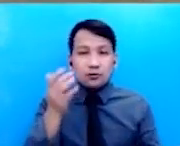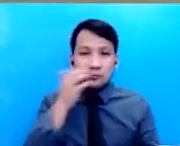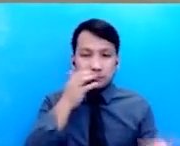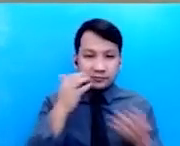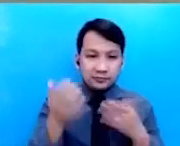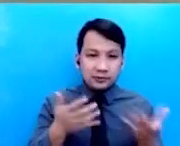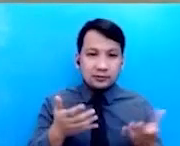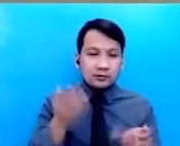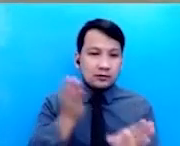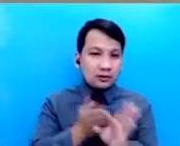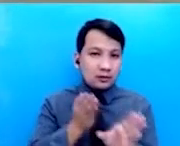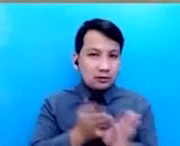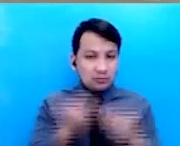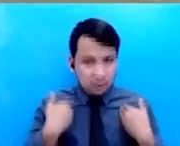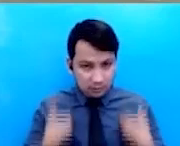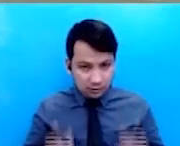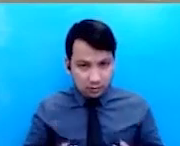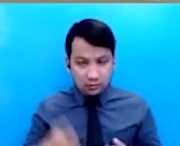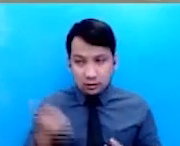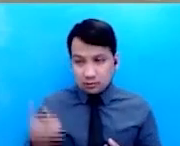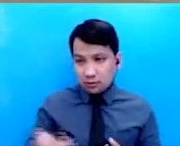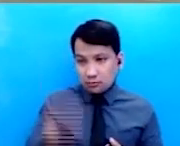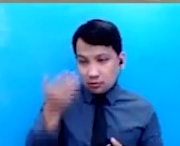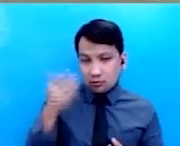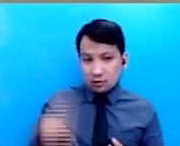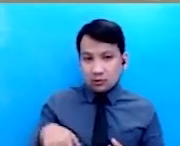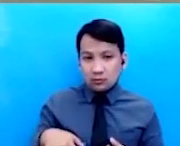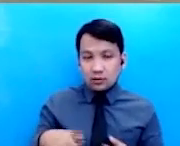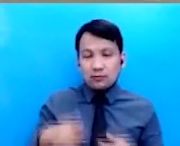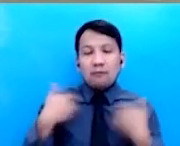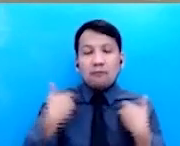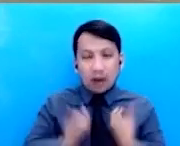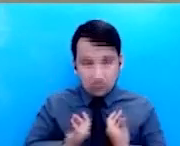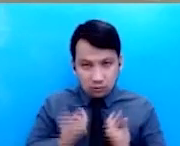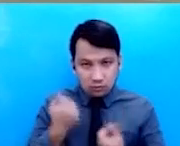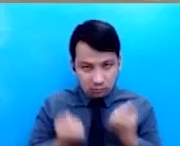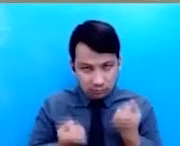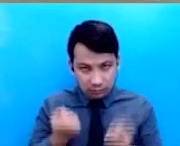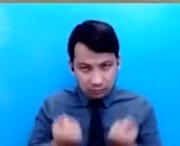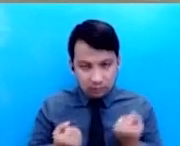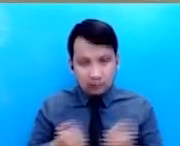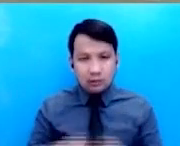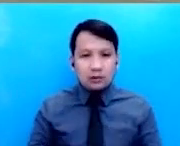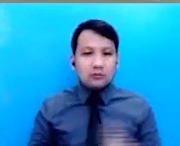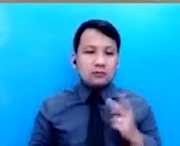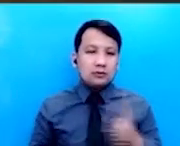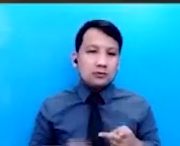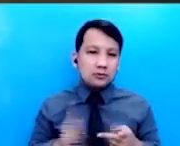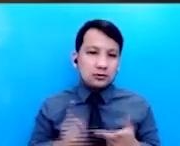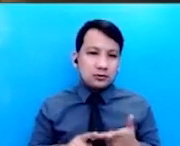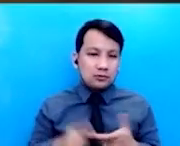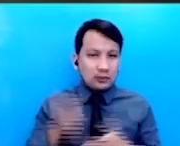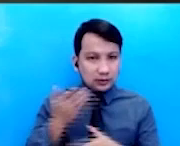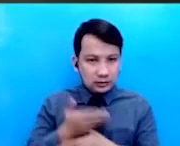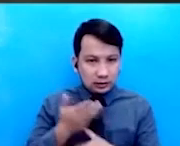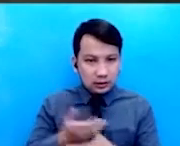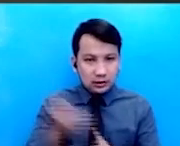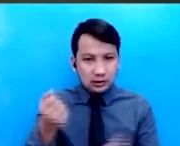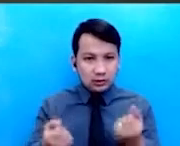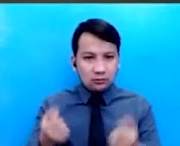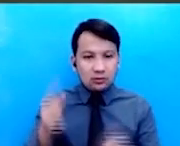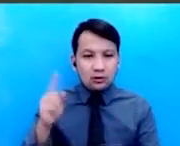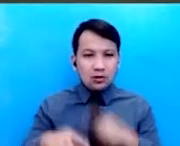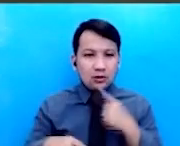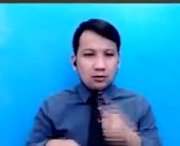physiological factor, just like this morning. Fatigue, pagod na yung mga drivers. Pangatlo, distracted driving. Kung wala raw ang mga